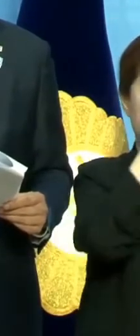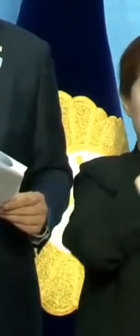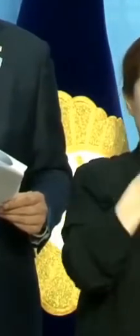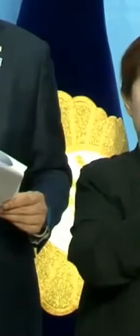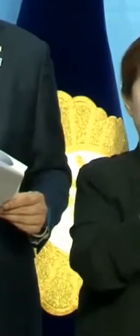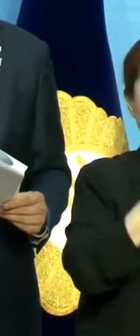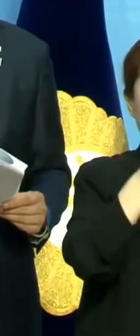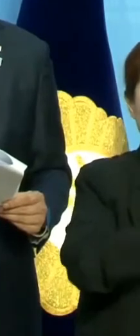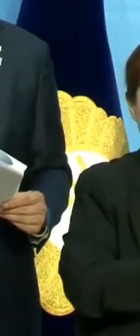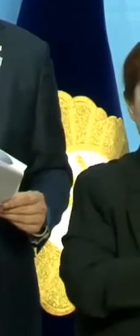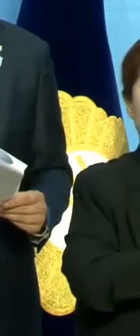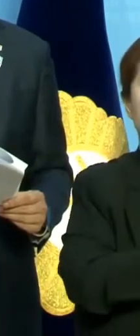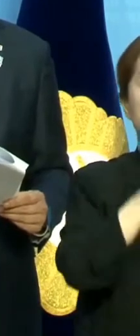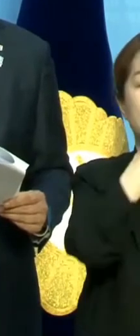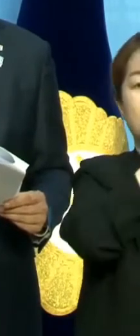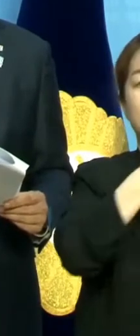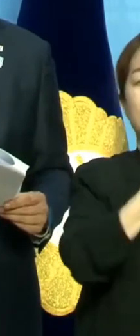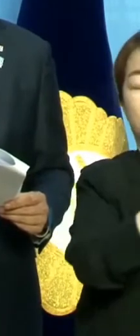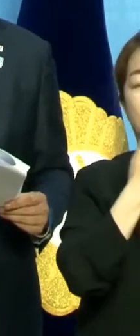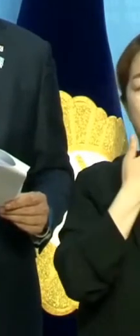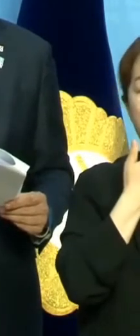아닌가,